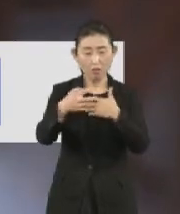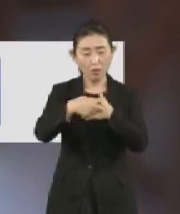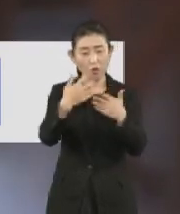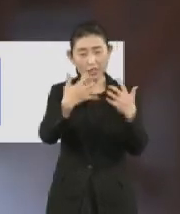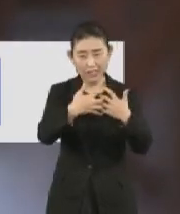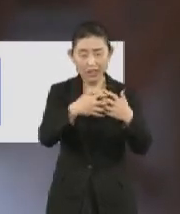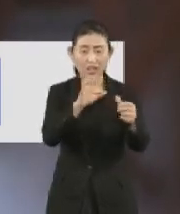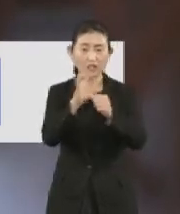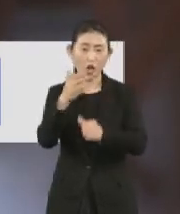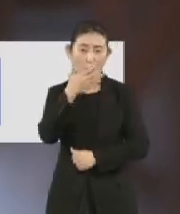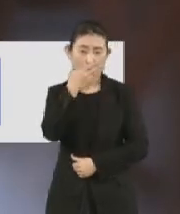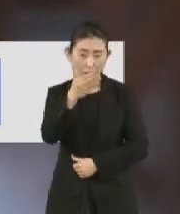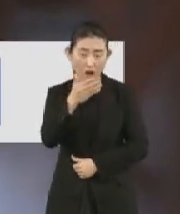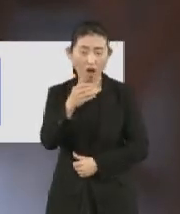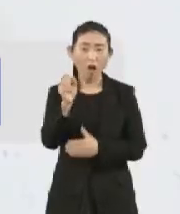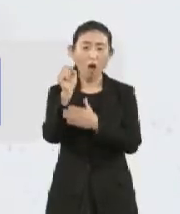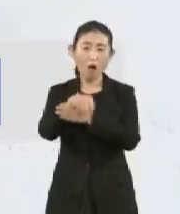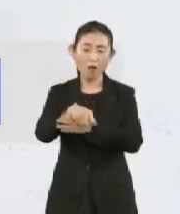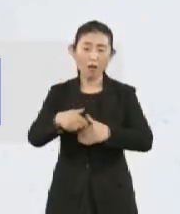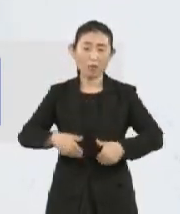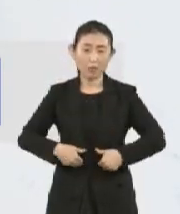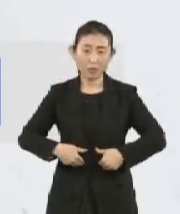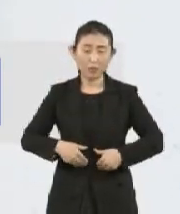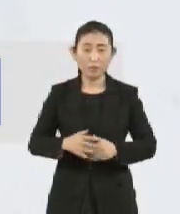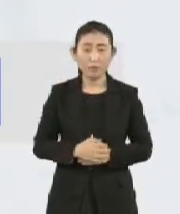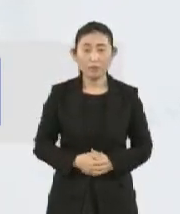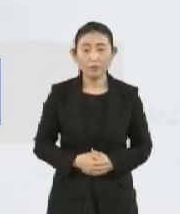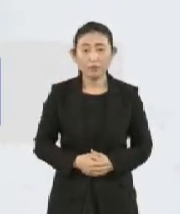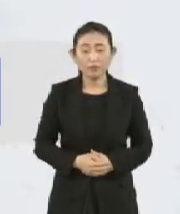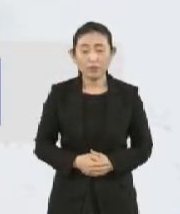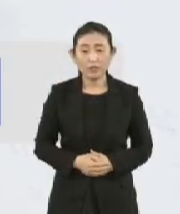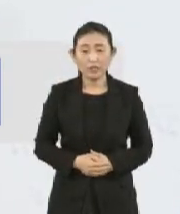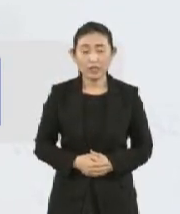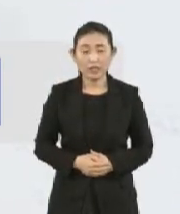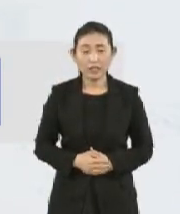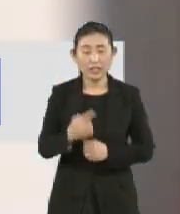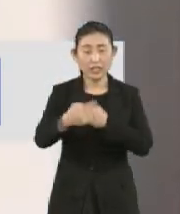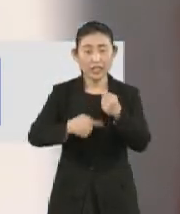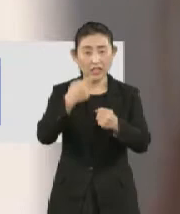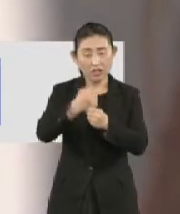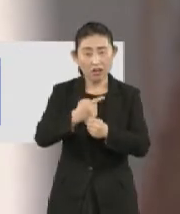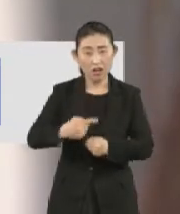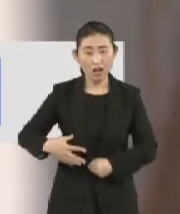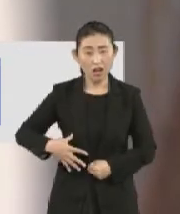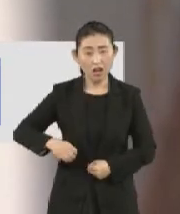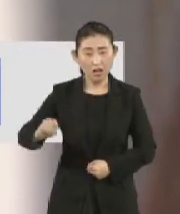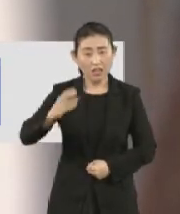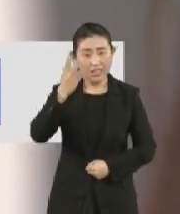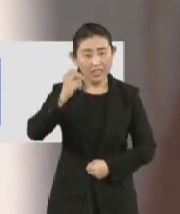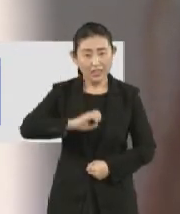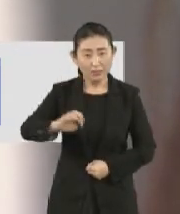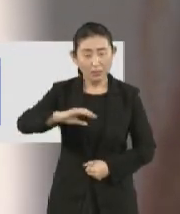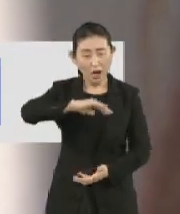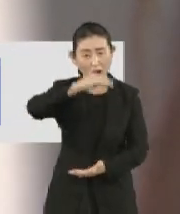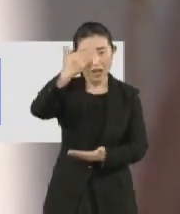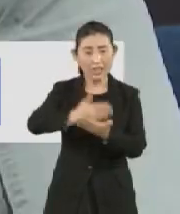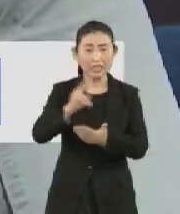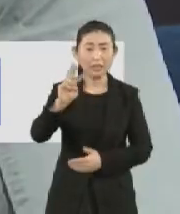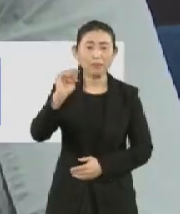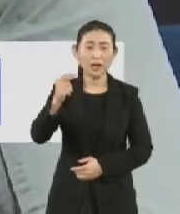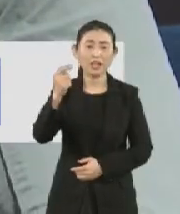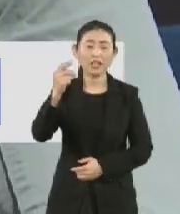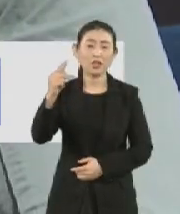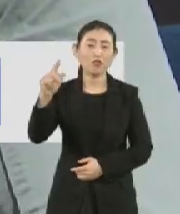만큼 재활용을 허용할 필요가 있다고 밝혔습니다 국내에선 연간 최대 20만 kg 규모의 폐지 방이